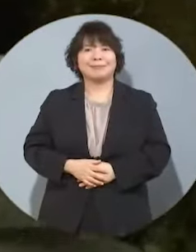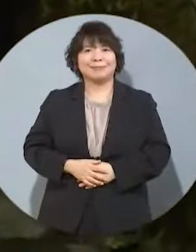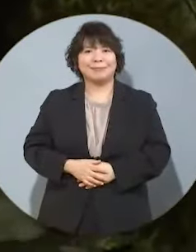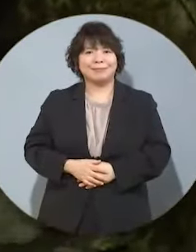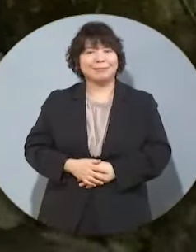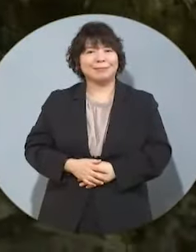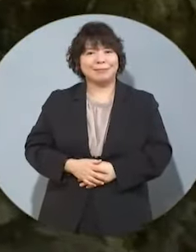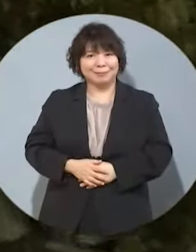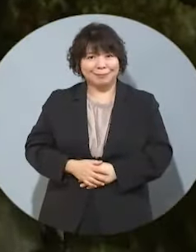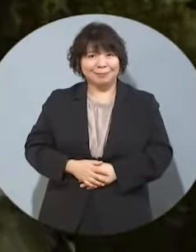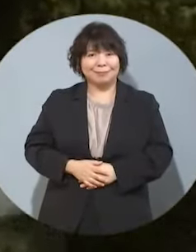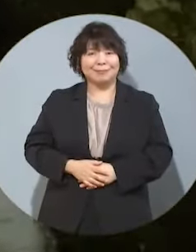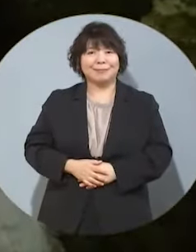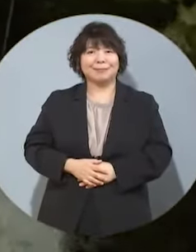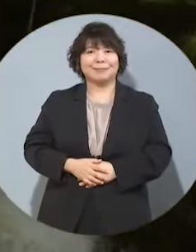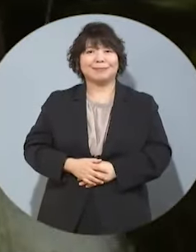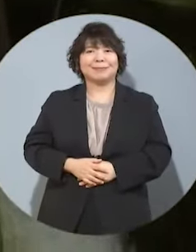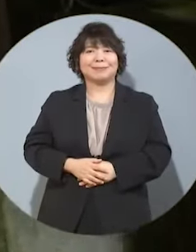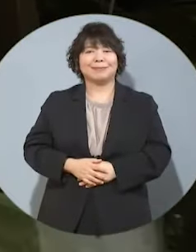その理由が、